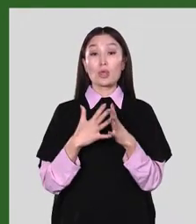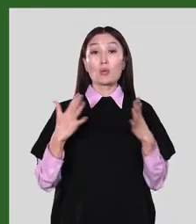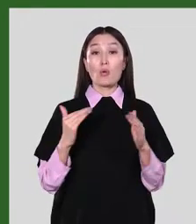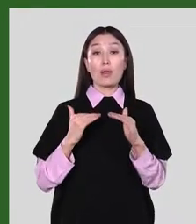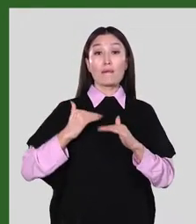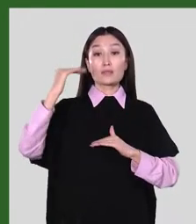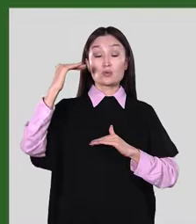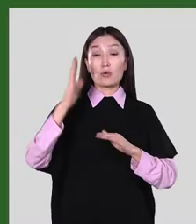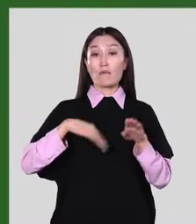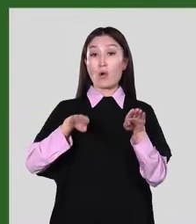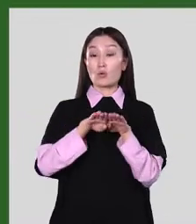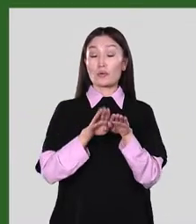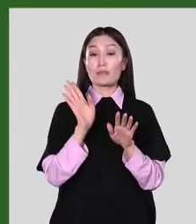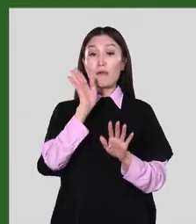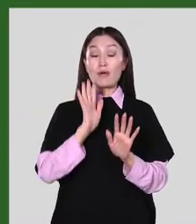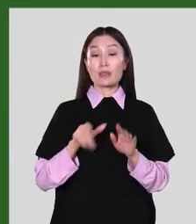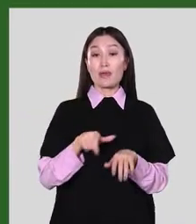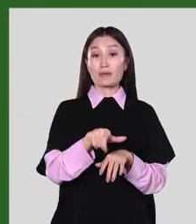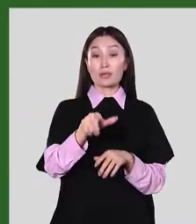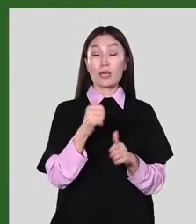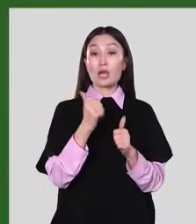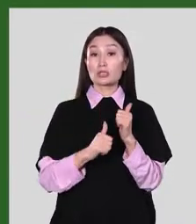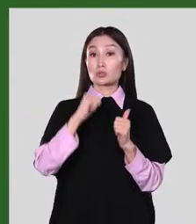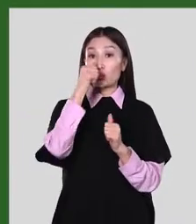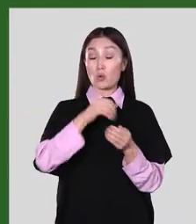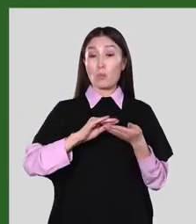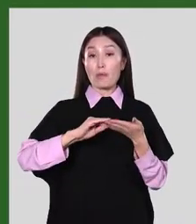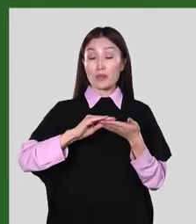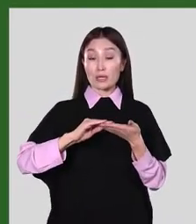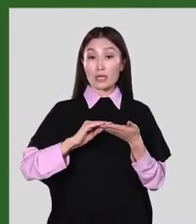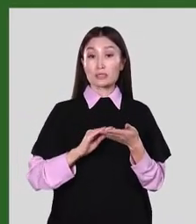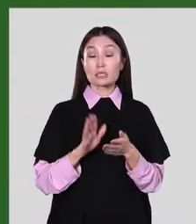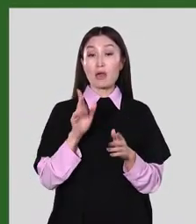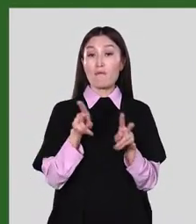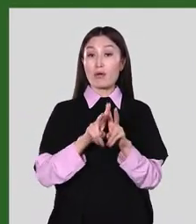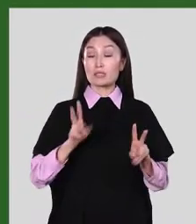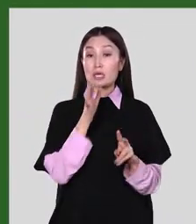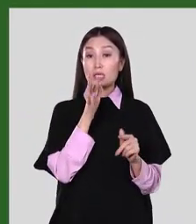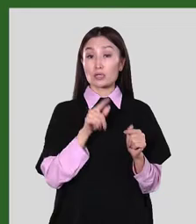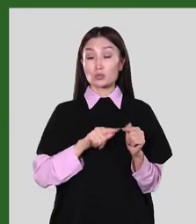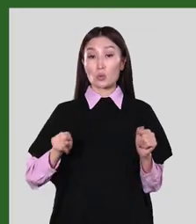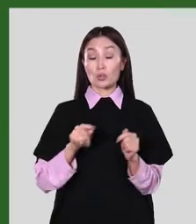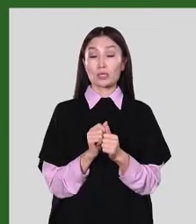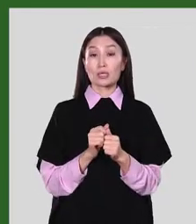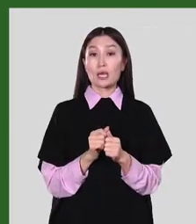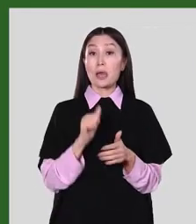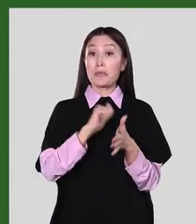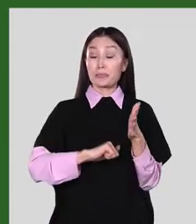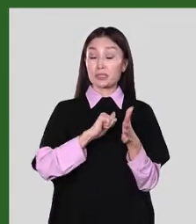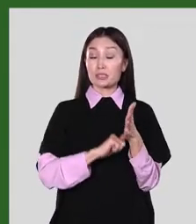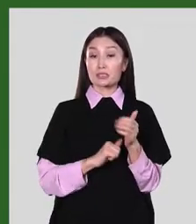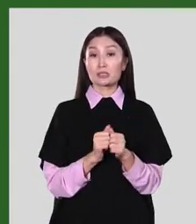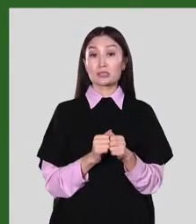высокого уровня воды в реке ежегодно повторяющиеся в одинаковые сроки причины